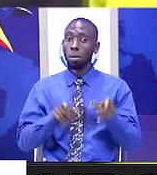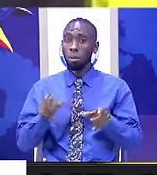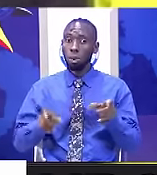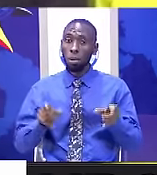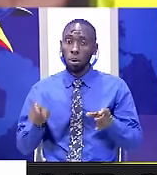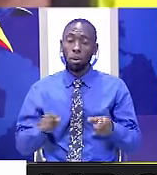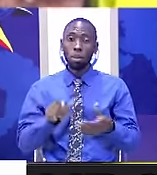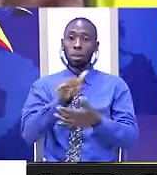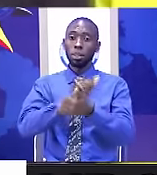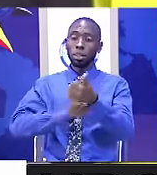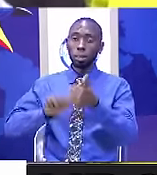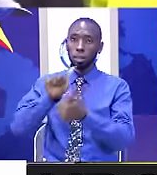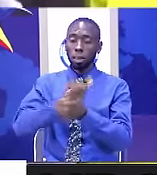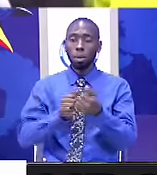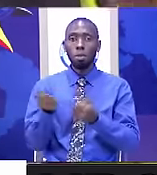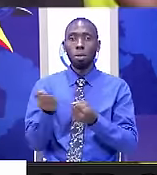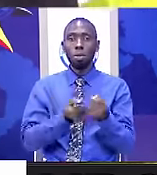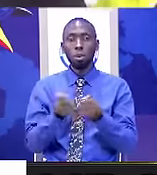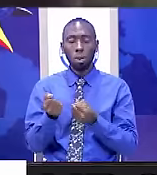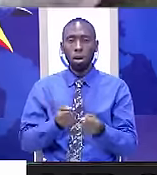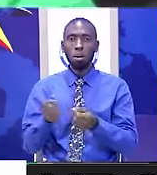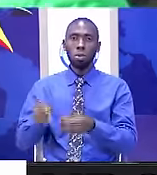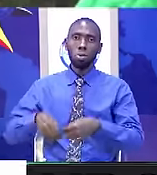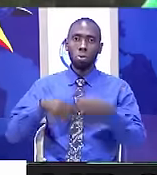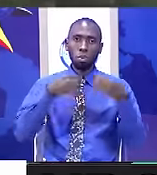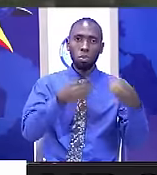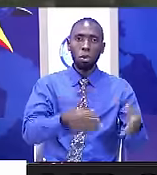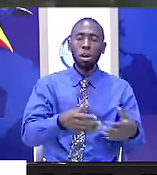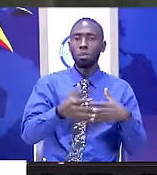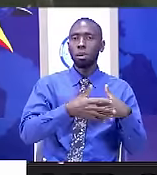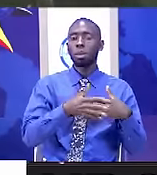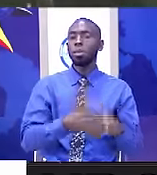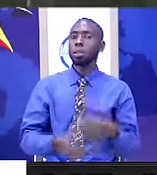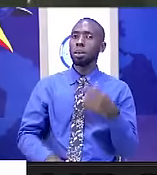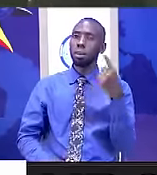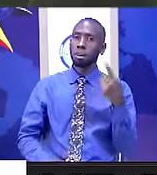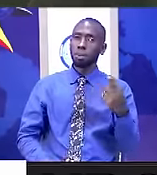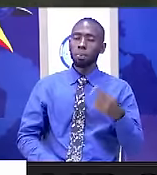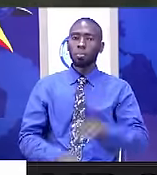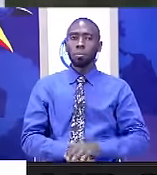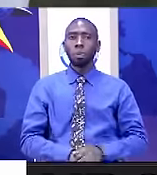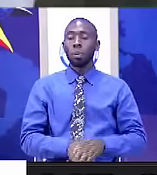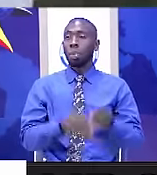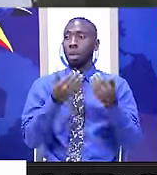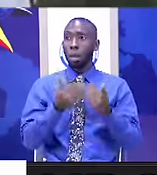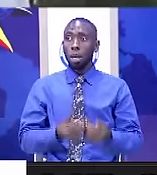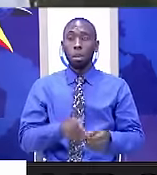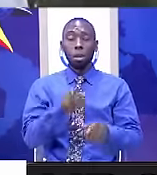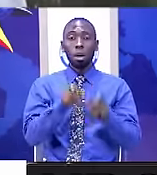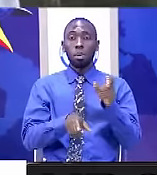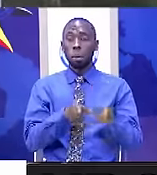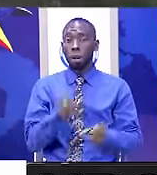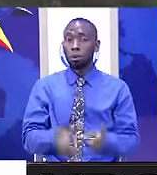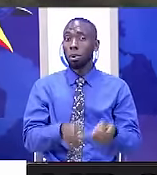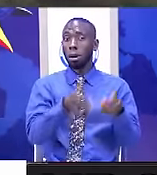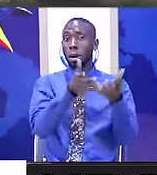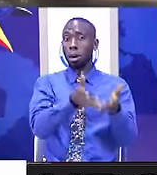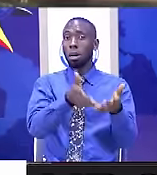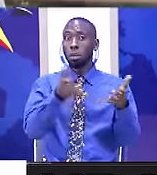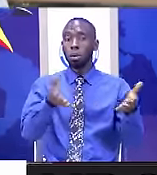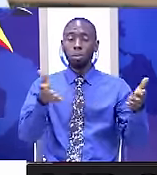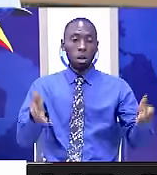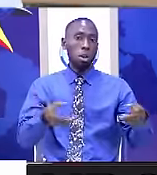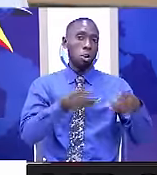moto kamba funile yo machine emu yoze moto kono ino wa abantu nga bwe bali balochi nge